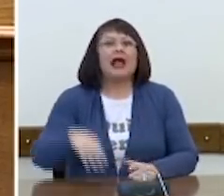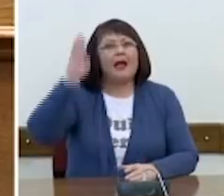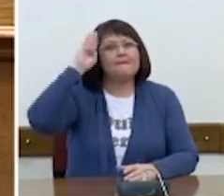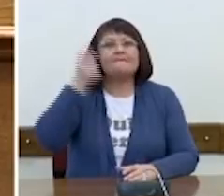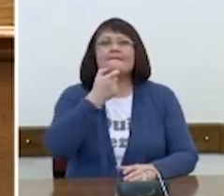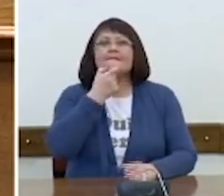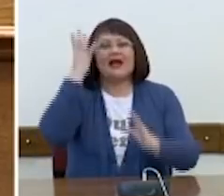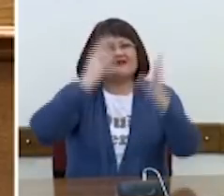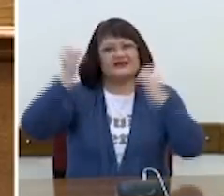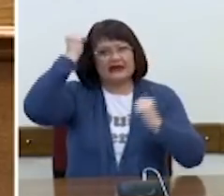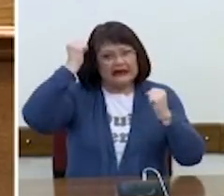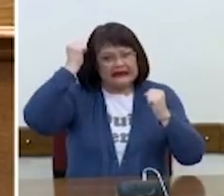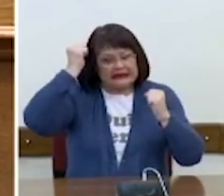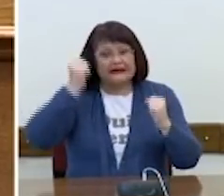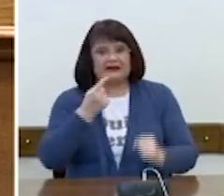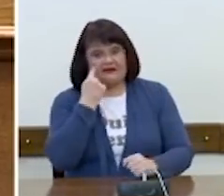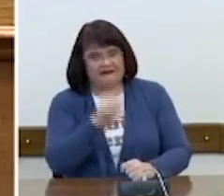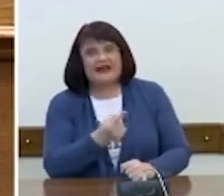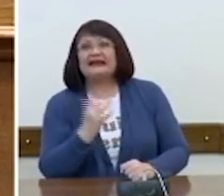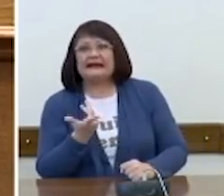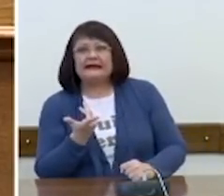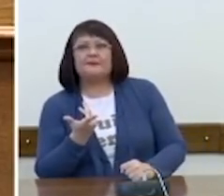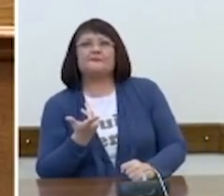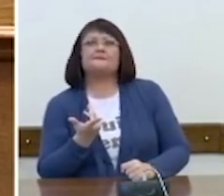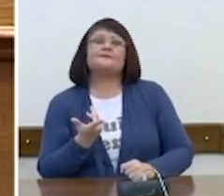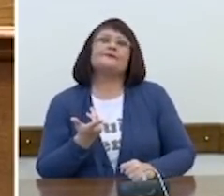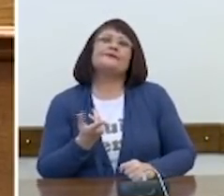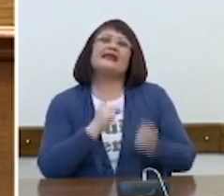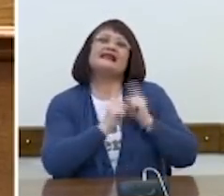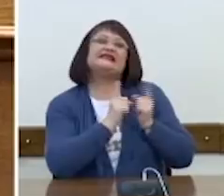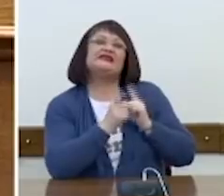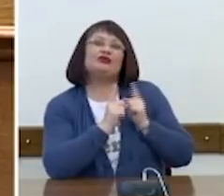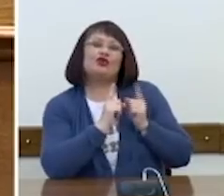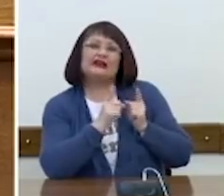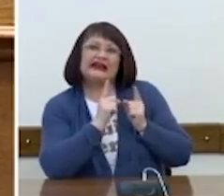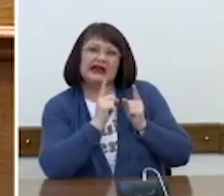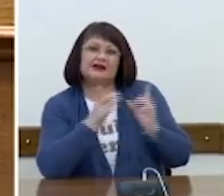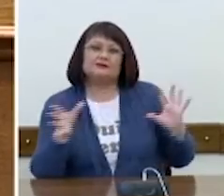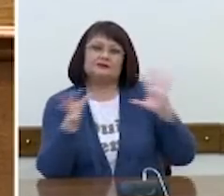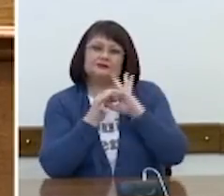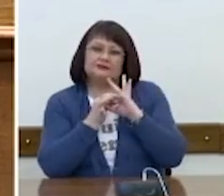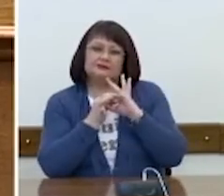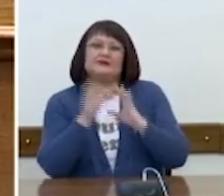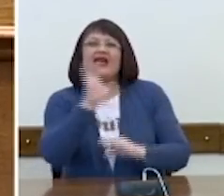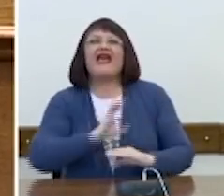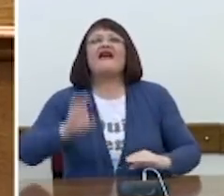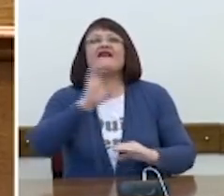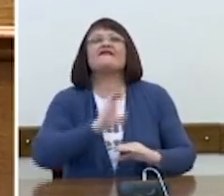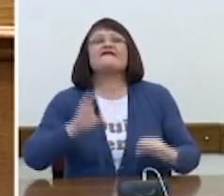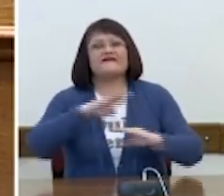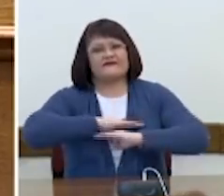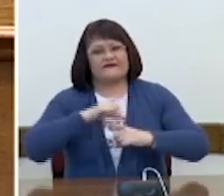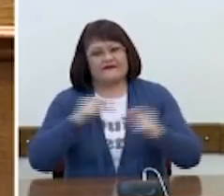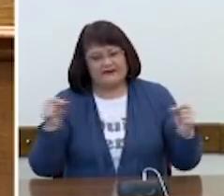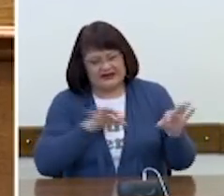Αυστραλία. Επιβεβαιώνεται δηλαδή ότι η συμφωνία αποτελεί κρίκο των ευρωατλαντικών σχεδιασμών και